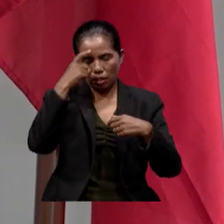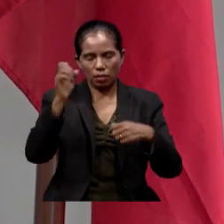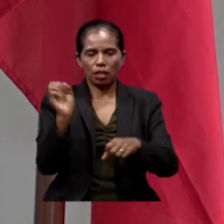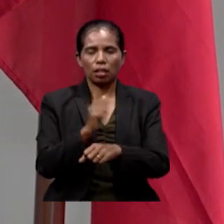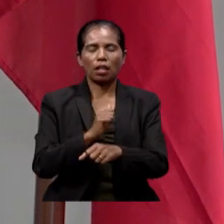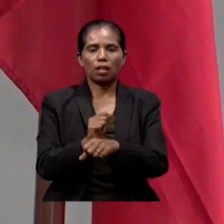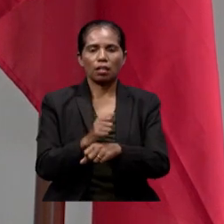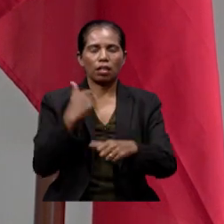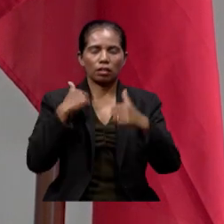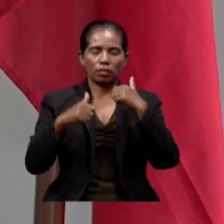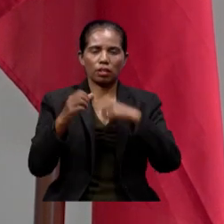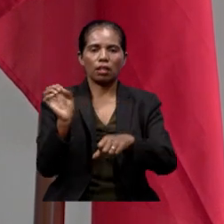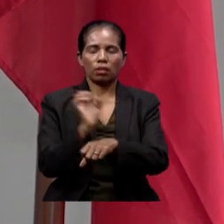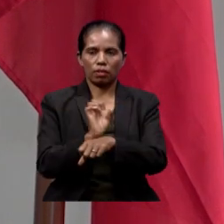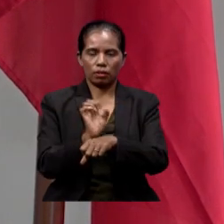hal investment.